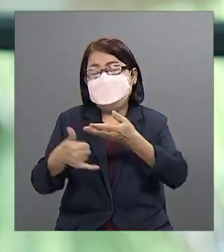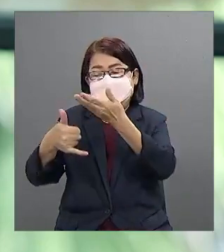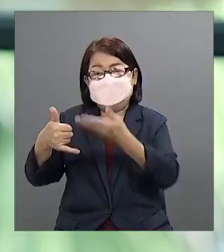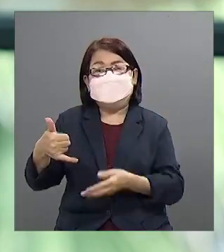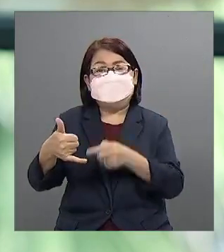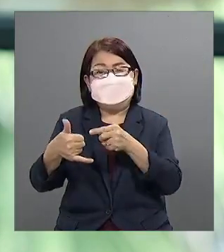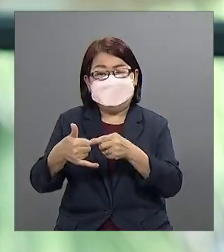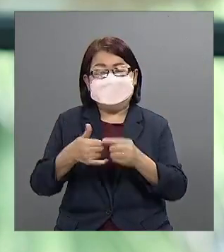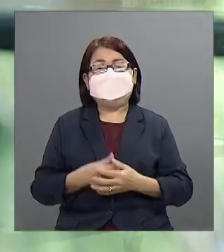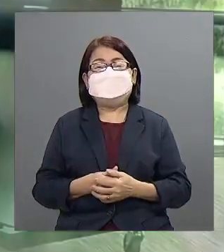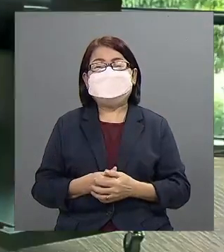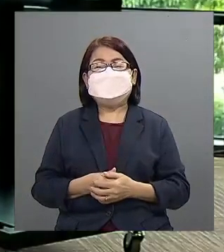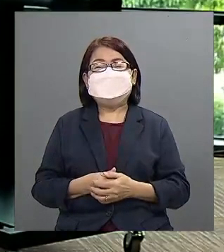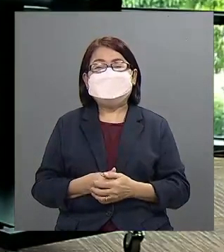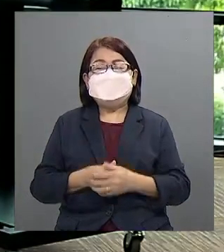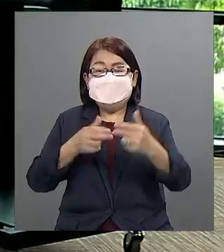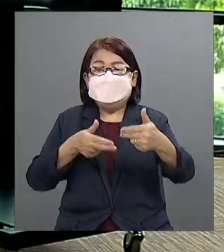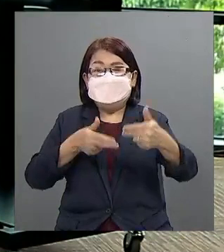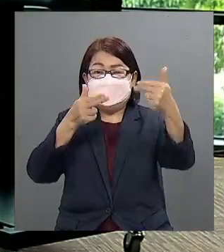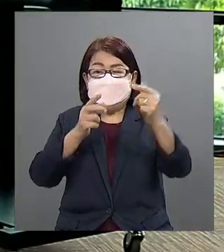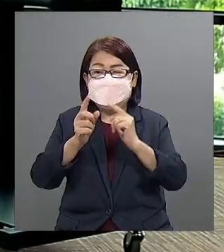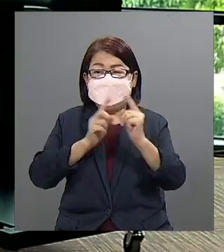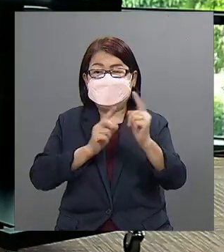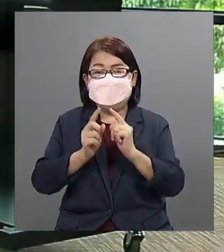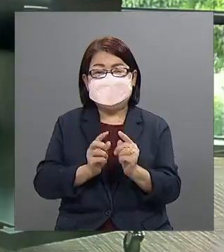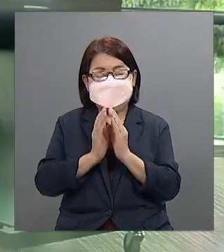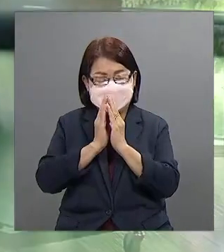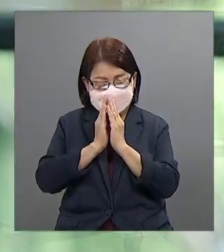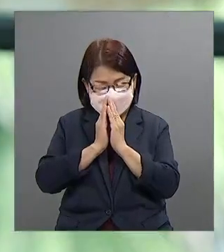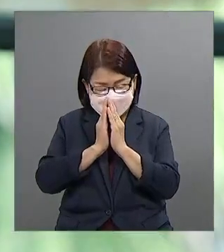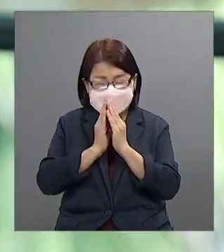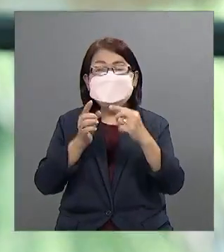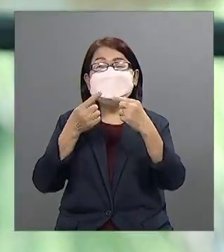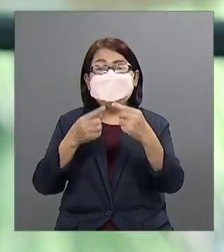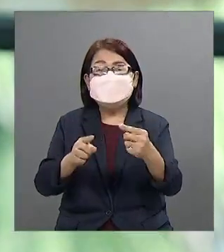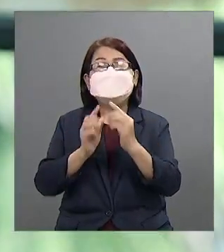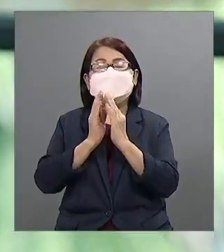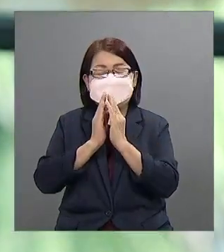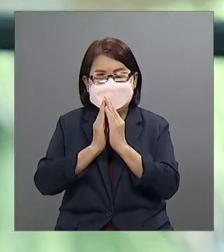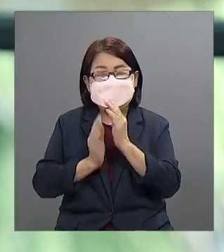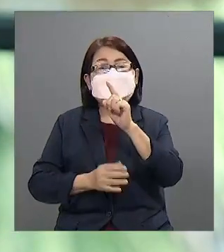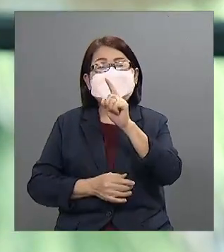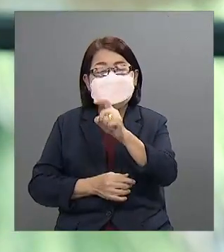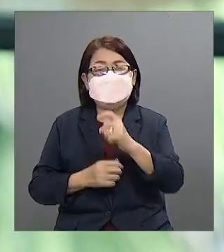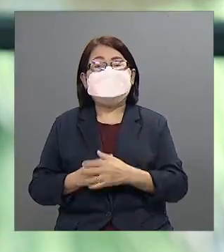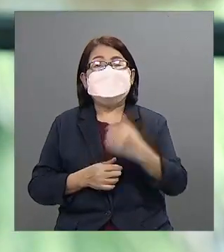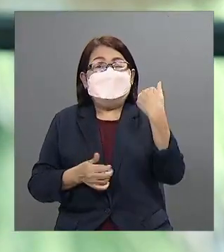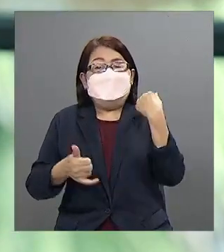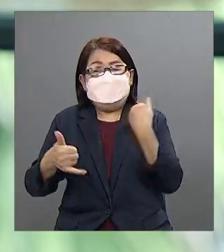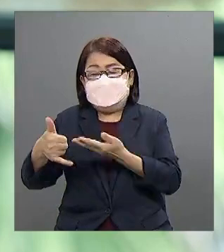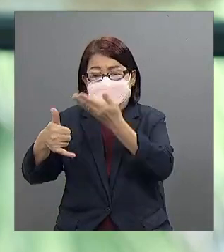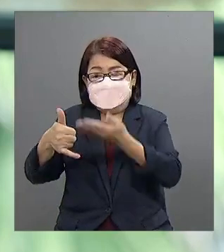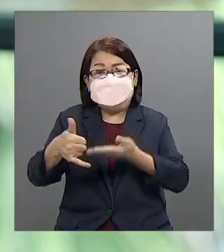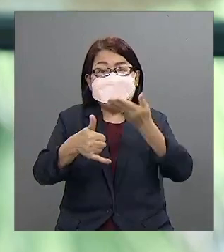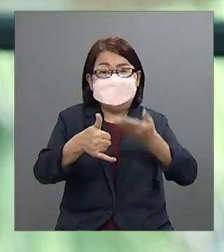ราทางออนไลน์แล้วนะคะสวัสดีค่ะคุณหมอคะ สวัสดีค่ะ คุณหมอคะอย่างหลายๆคนนะคะที่ติดเชื้อโควิด